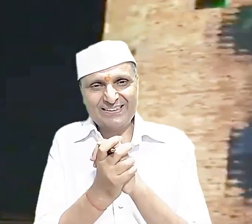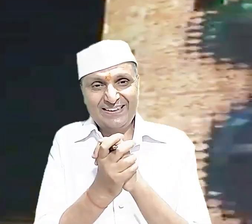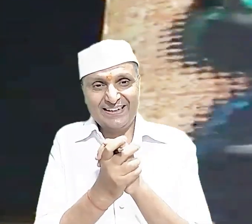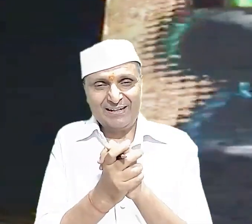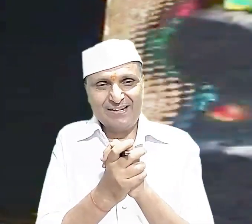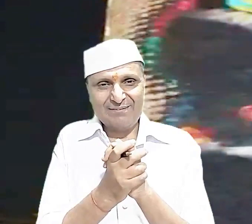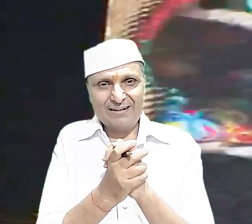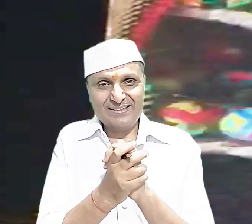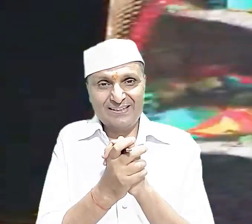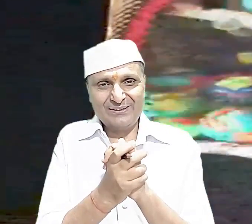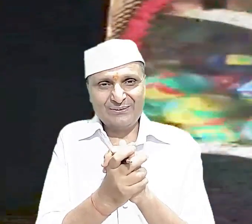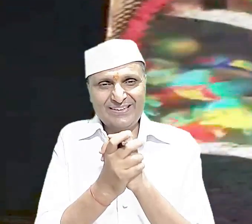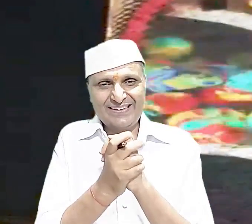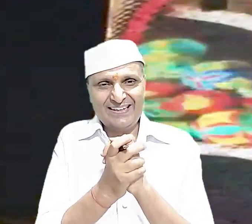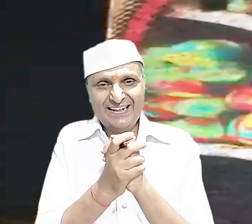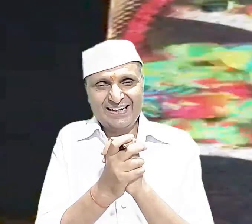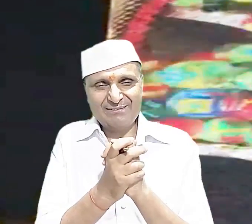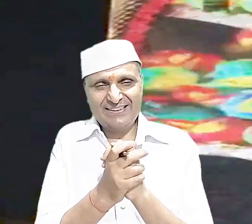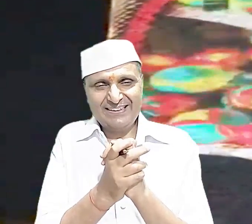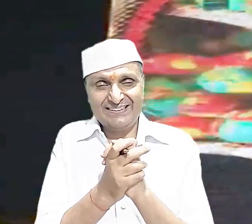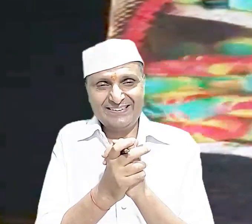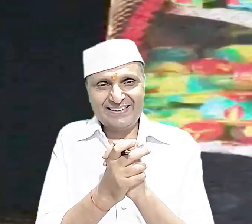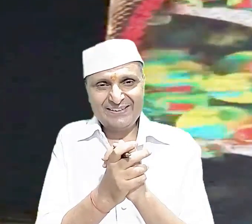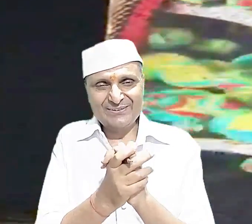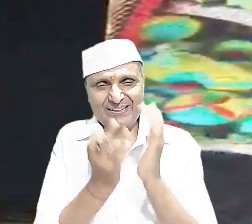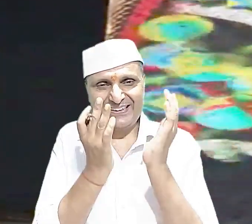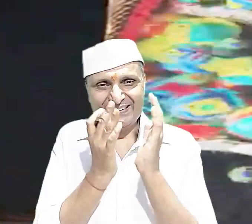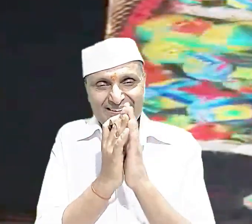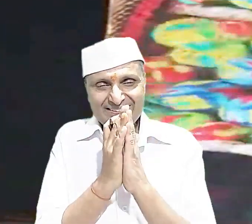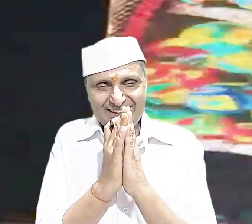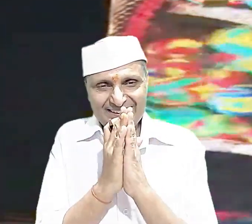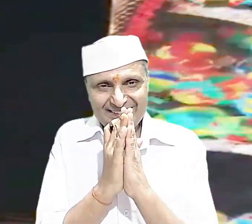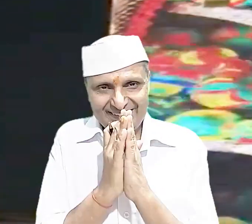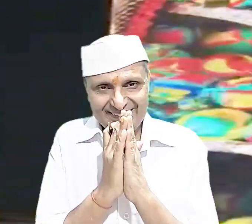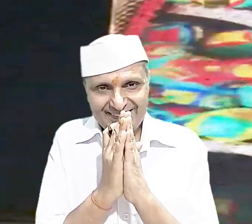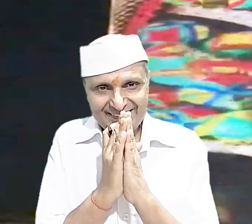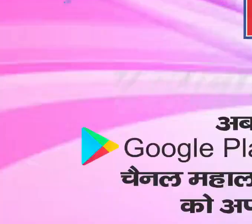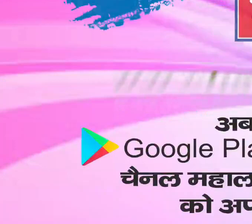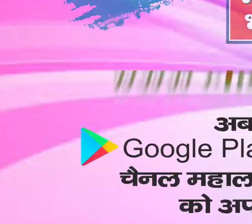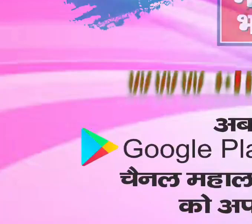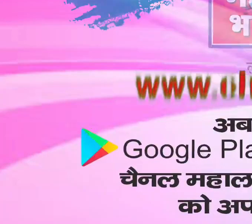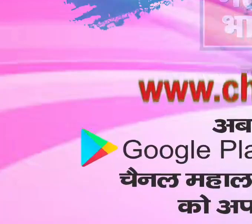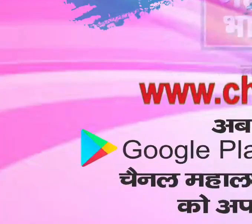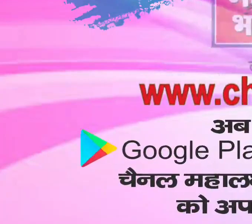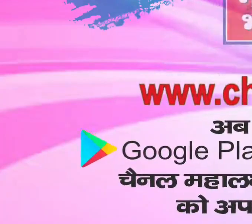सुपर संडे, कल मिलेंगे फिर आपसे रोज की तरह 8 बजे इसी तरह सुहानी रात। सादर जय जिनेंद्र।